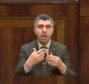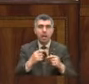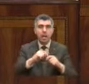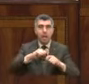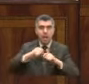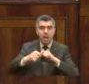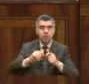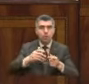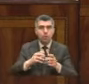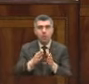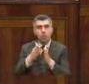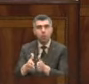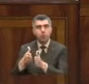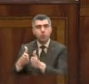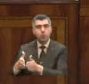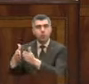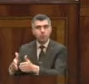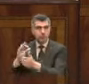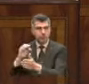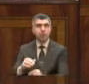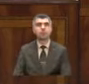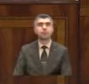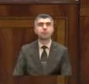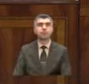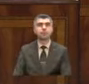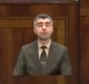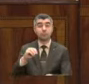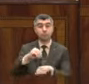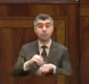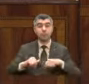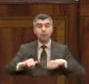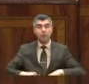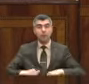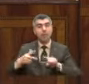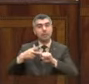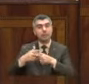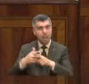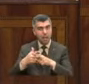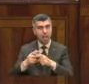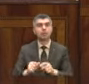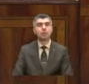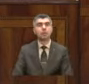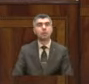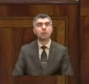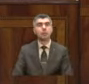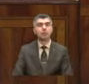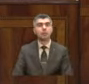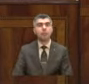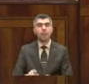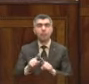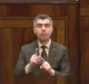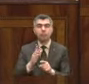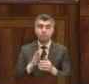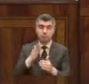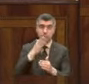ثم يعني نمر إلى تتمين ديالها. ومع وزارة الصناعة بالمناسبة مشات اختارت البلاد ديالنا واحد الاختيار،